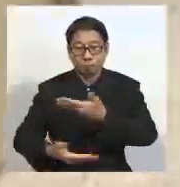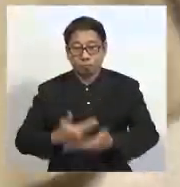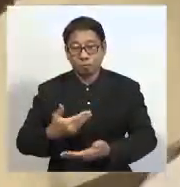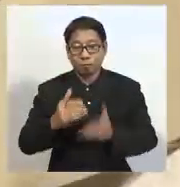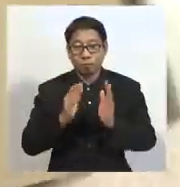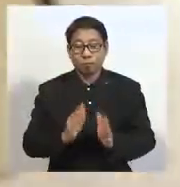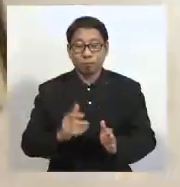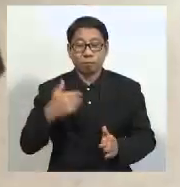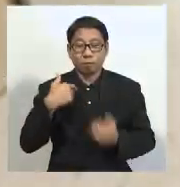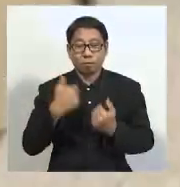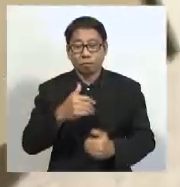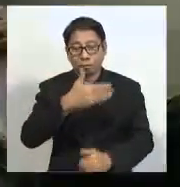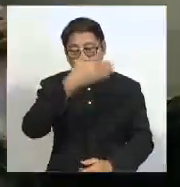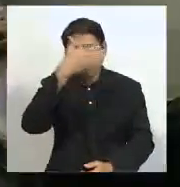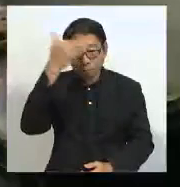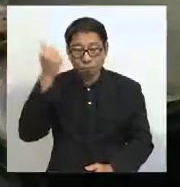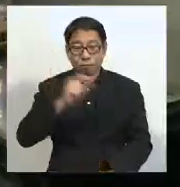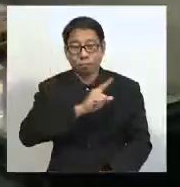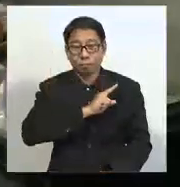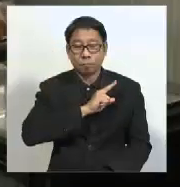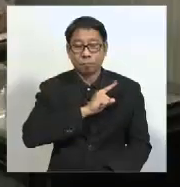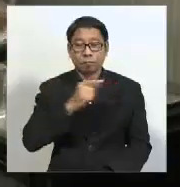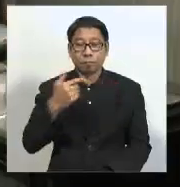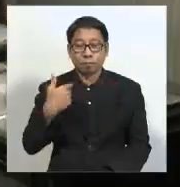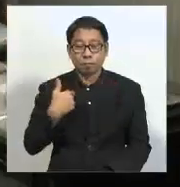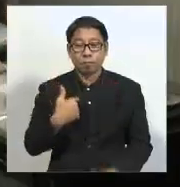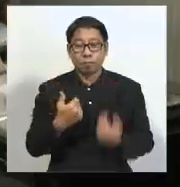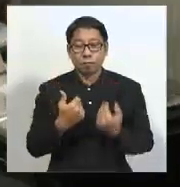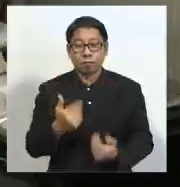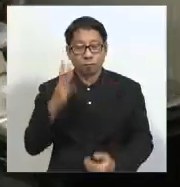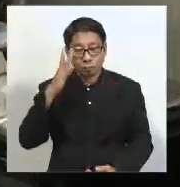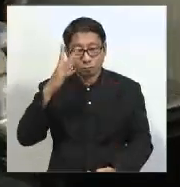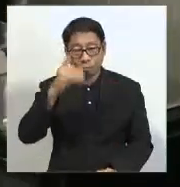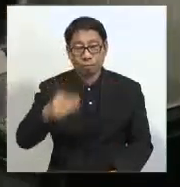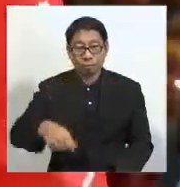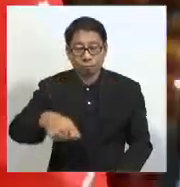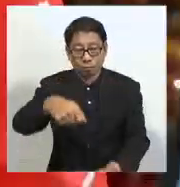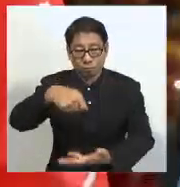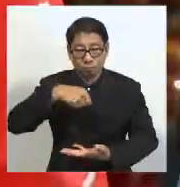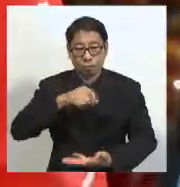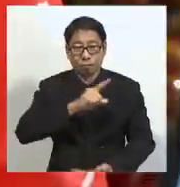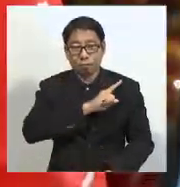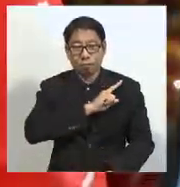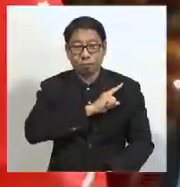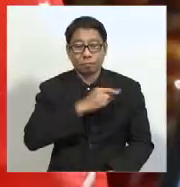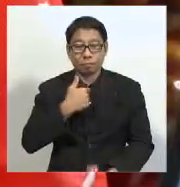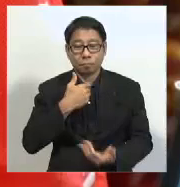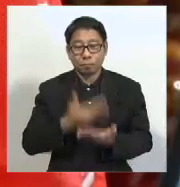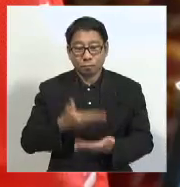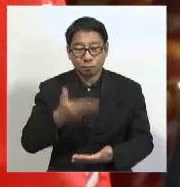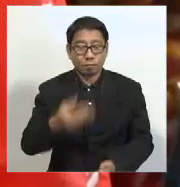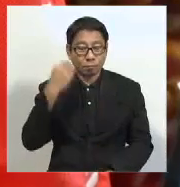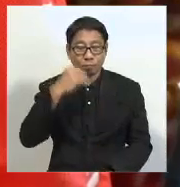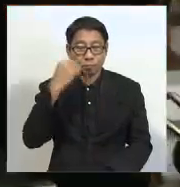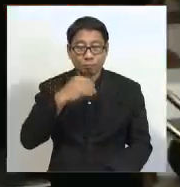ผ้าแก่ลูกค้าที่ลืมถุงผ้าส่วนตัวมาด้วยนะคะแต่ว่าคราวหน้าพกมาอีกพกถุงผ้ามาด้วยจะได้ไม่ต้องซื้